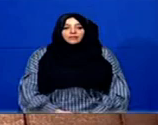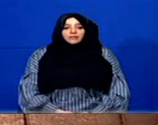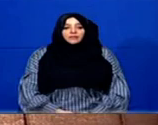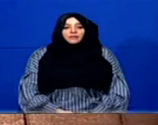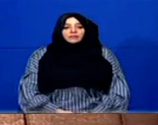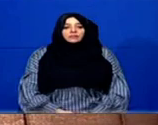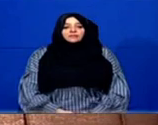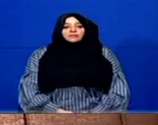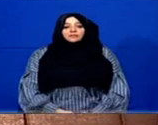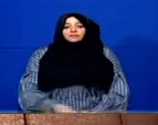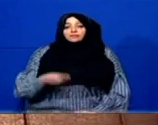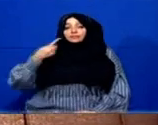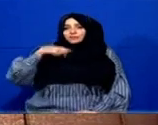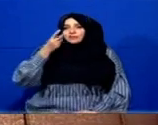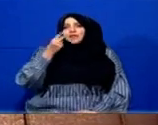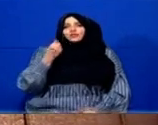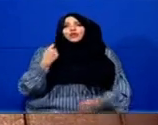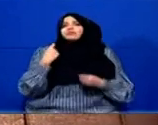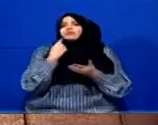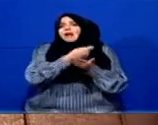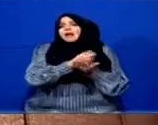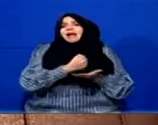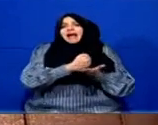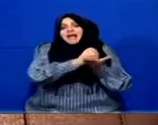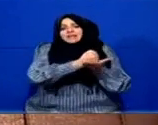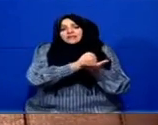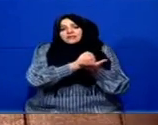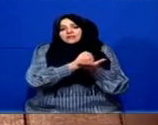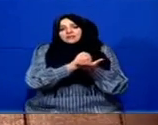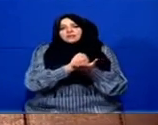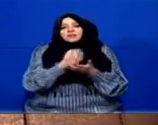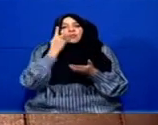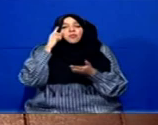هذه الاموال تقدم عاده دعما مساعده